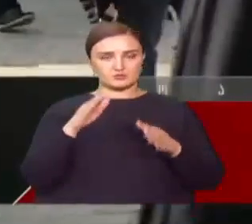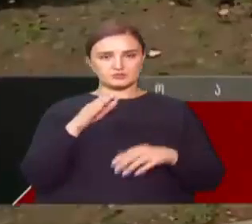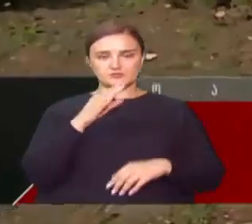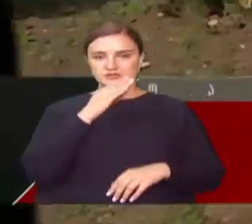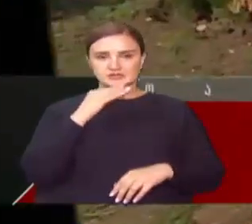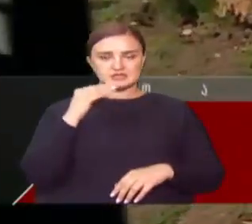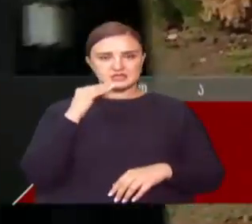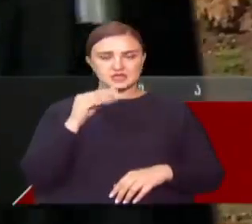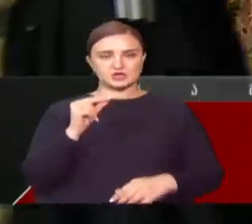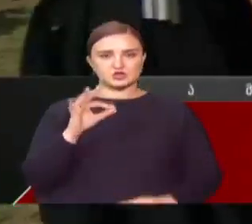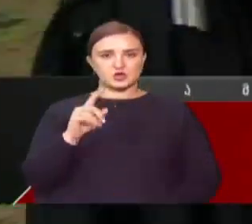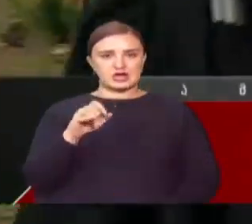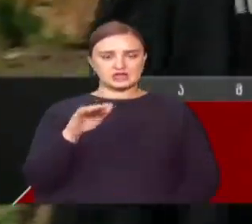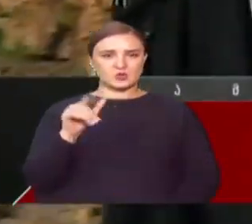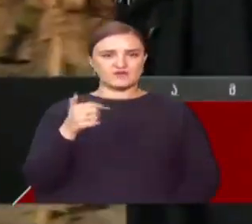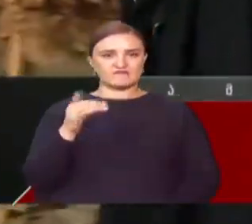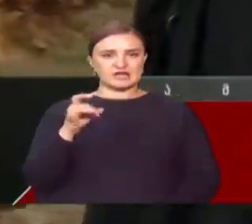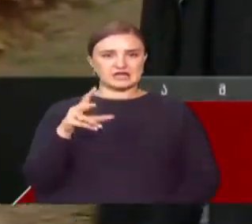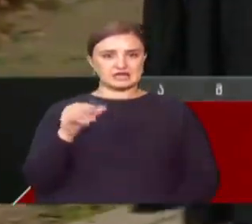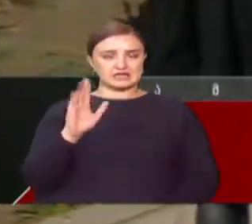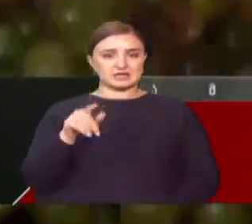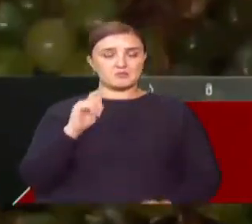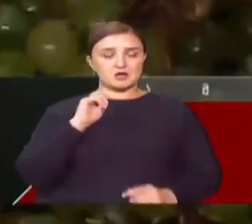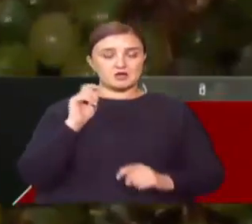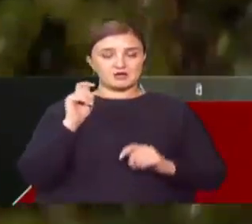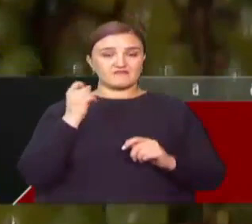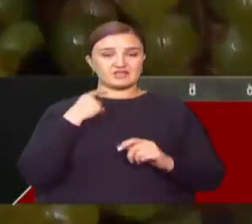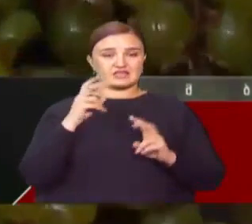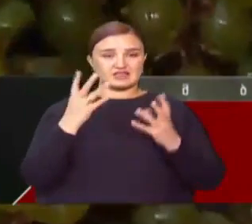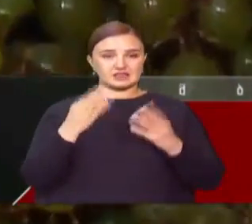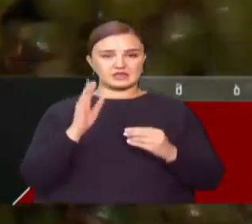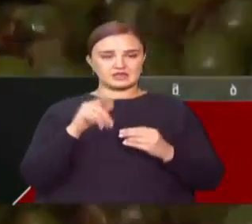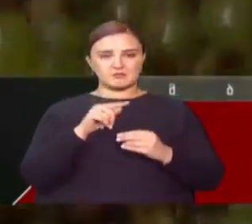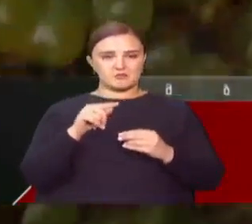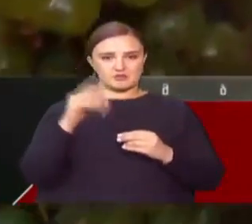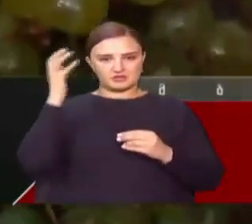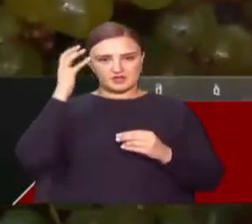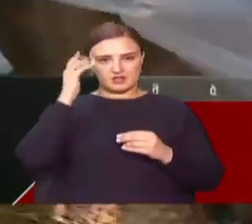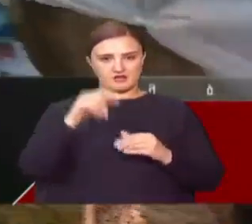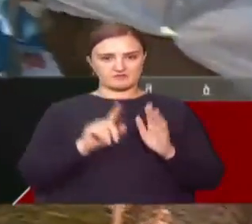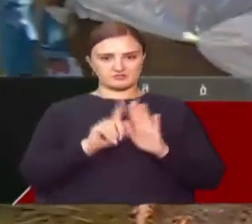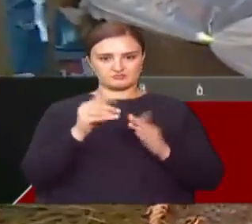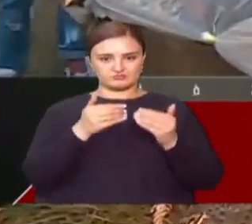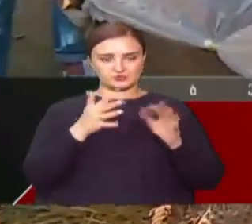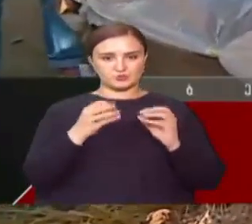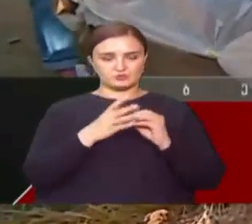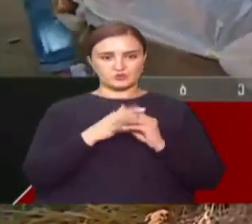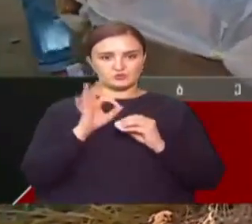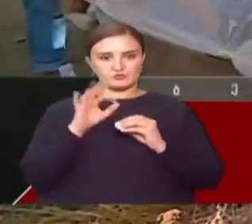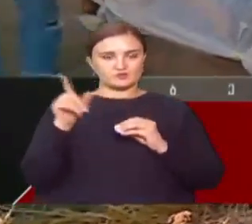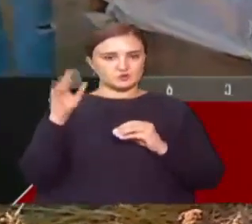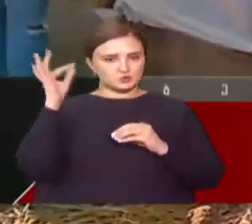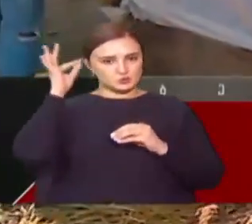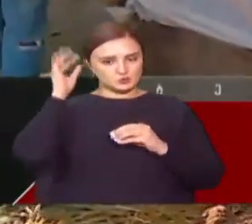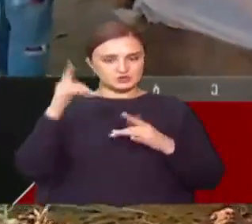ჩოხატაური და ყვარელი იქნებიან. Ფესტივალ ღვინის დღეების პირველი დღე ქალაქ თელავში გაიხსნება. Ხოლო 15 ოქტომბერს ქალაქ ზუგდიდში